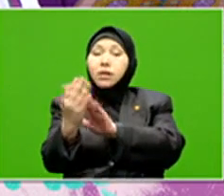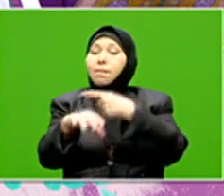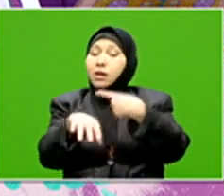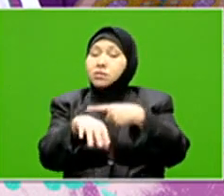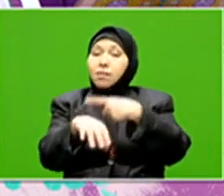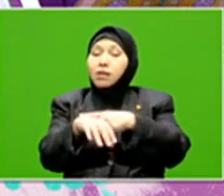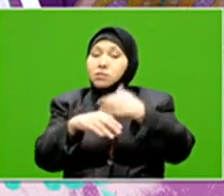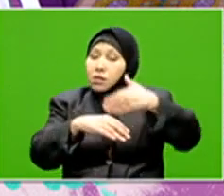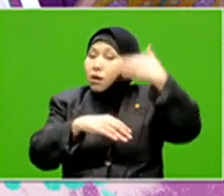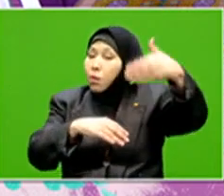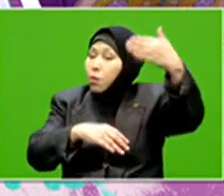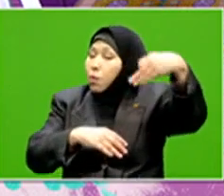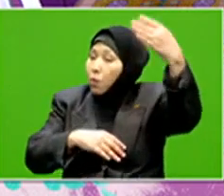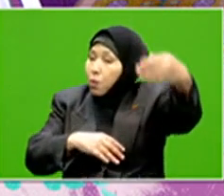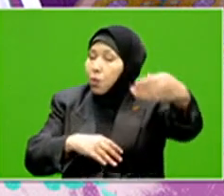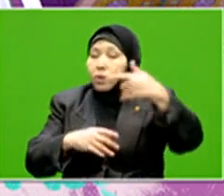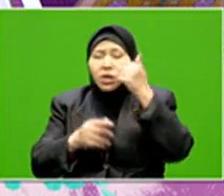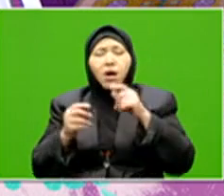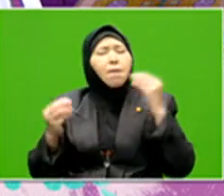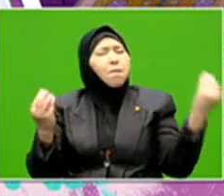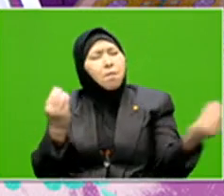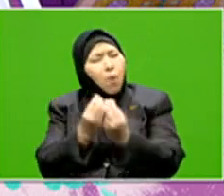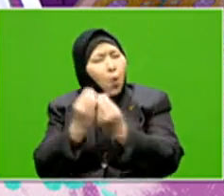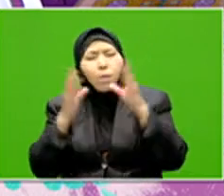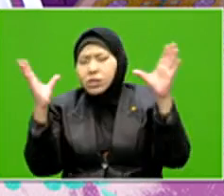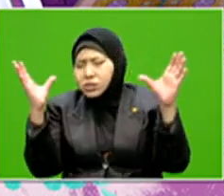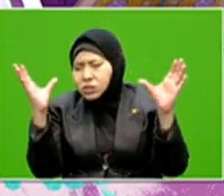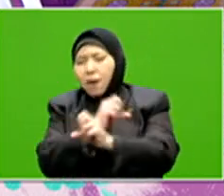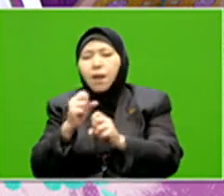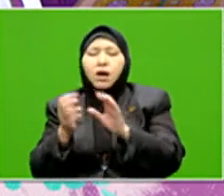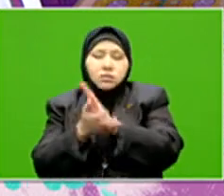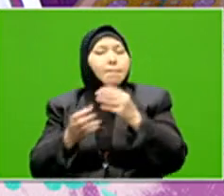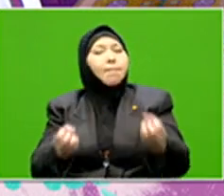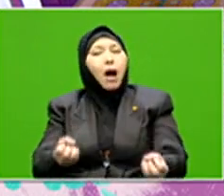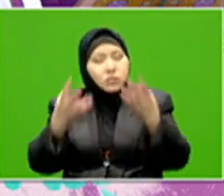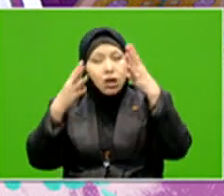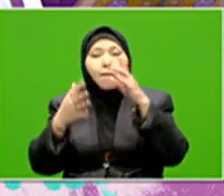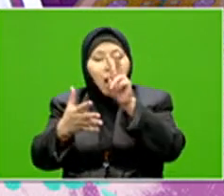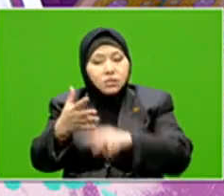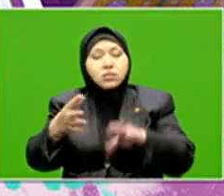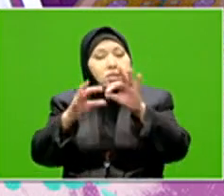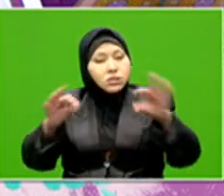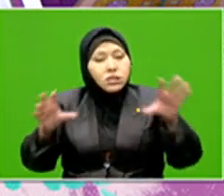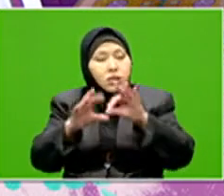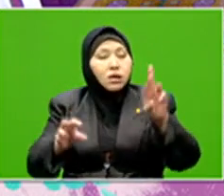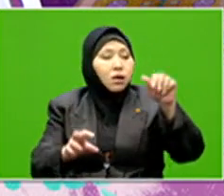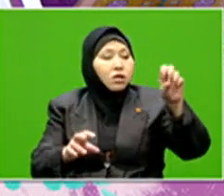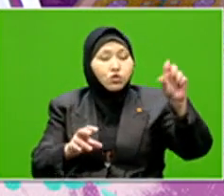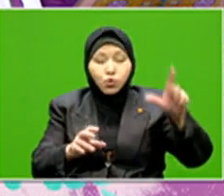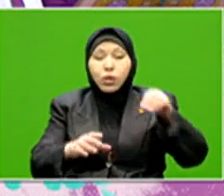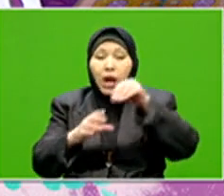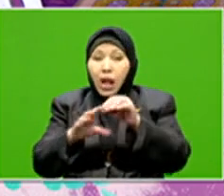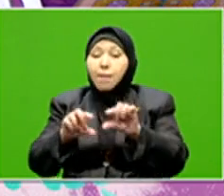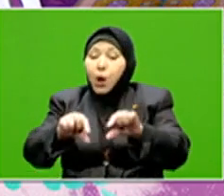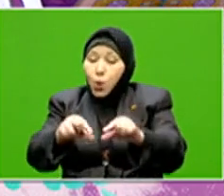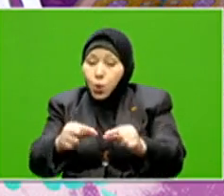ke depan dengan yang lebih mencabar. Sebenarnya banyak kan baca kisah rasul, dan kisah rasul itu dalam Quran Ustaz ya. Dalam